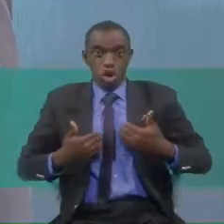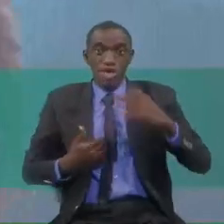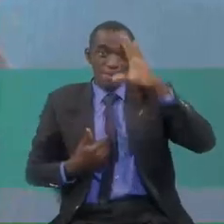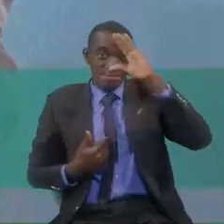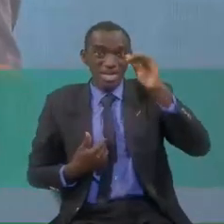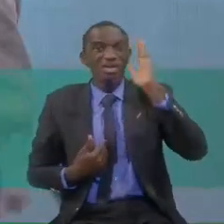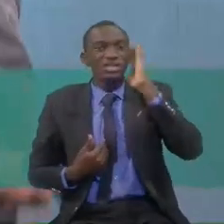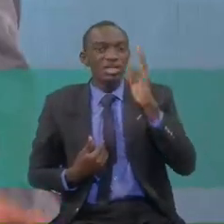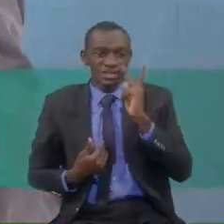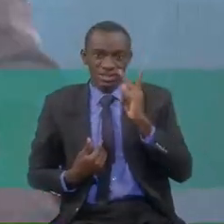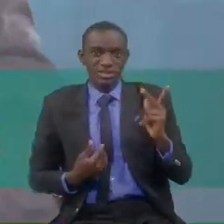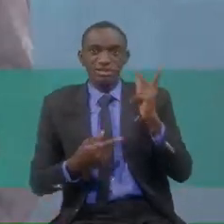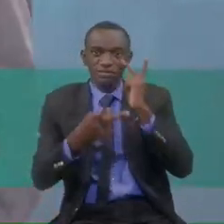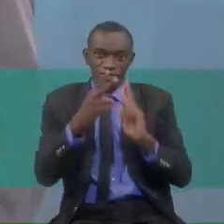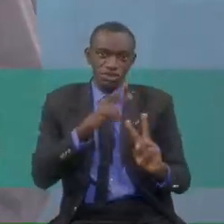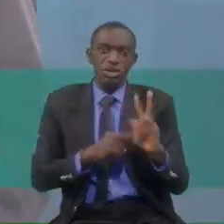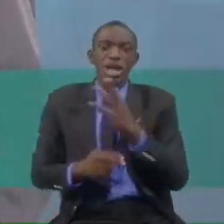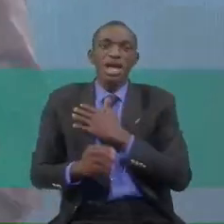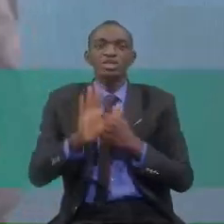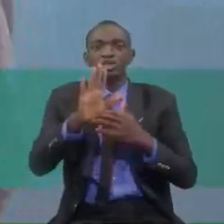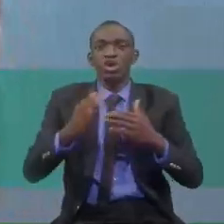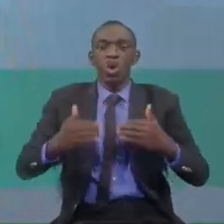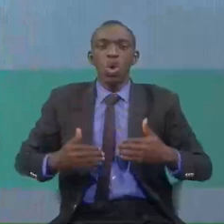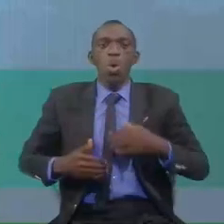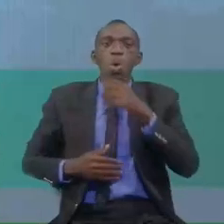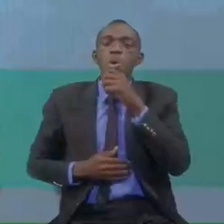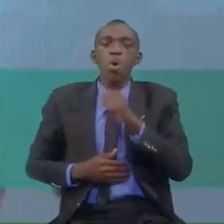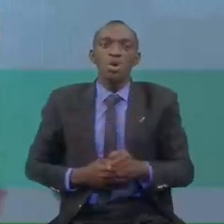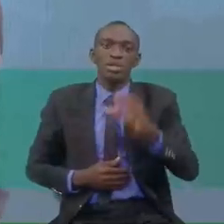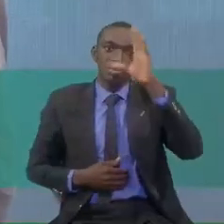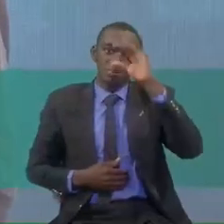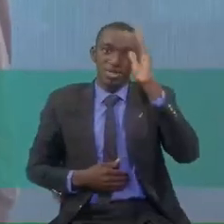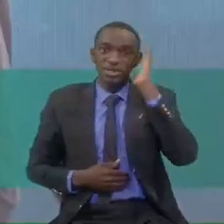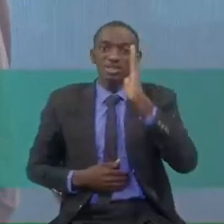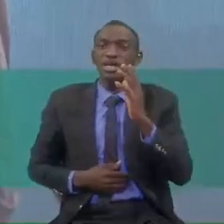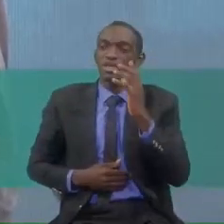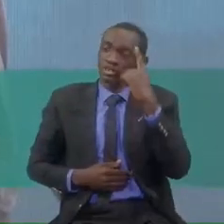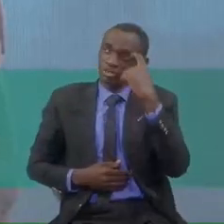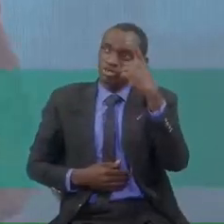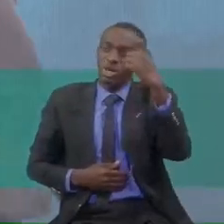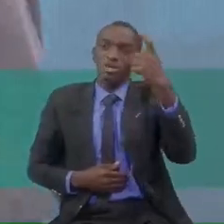auront des visions. Et vos vieillards auront des songes.